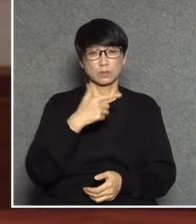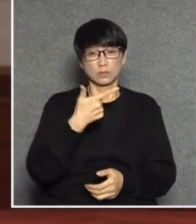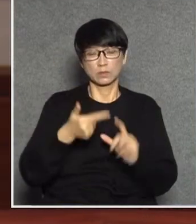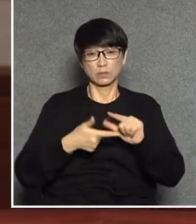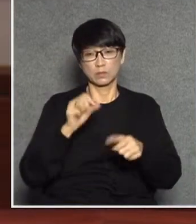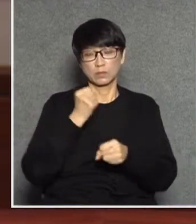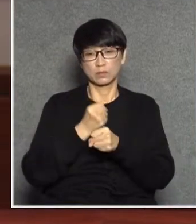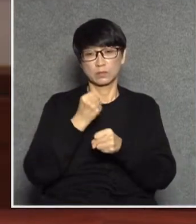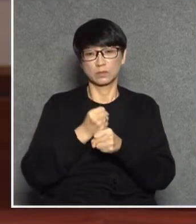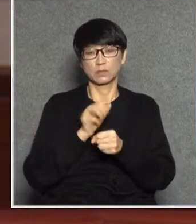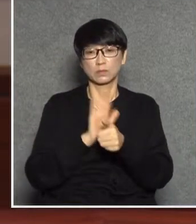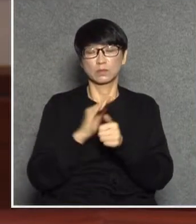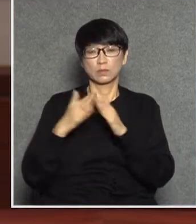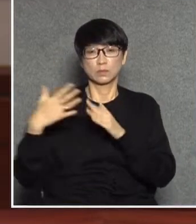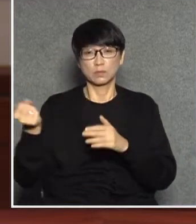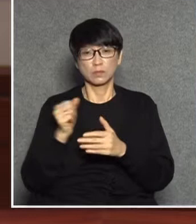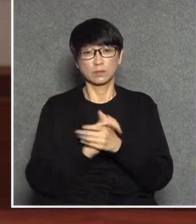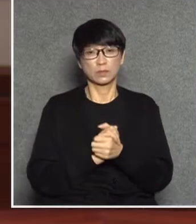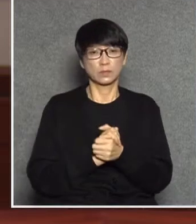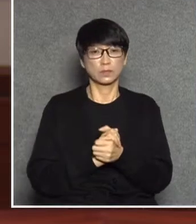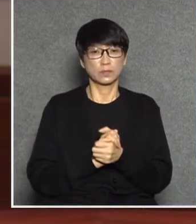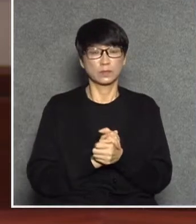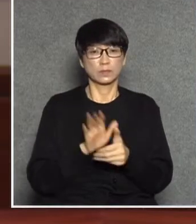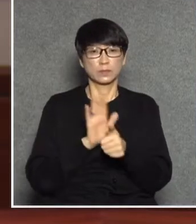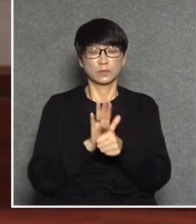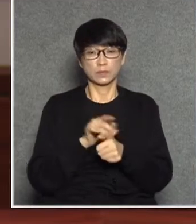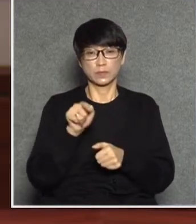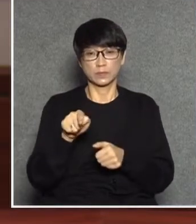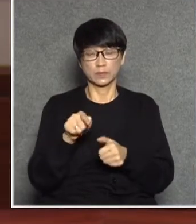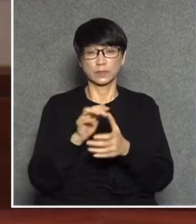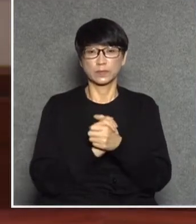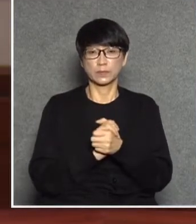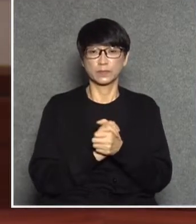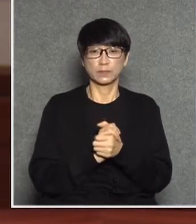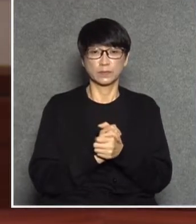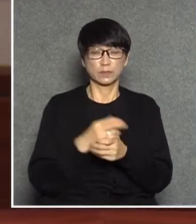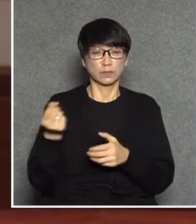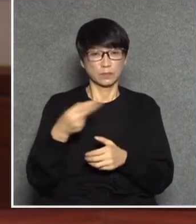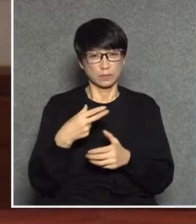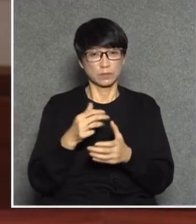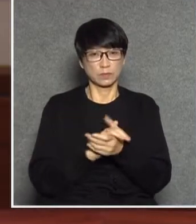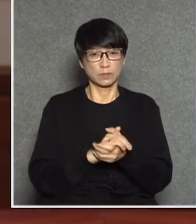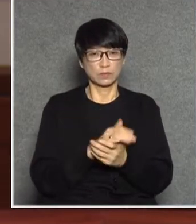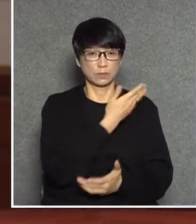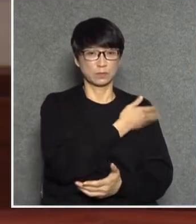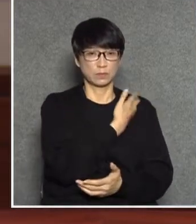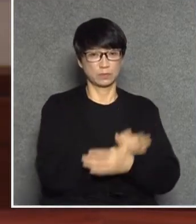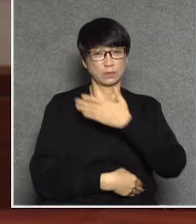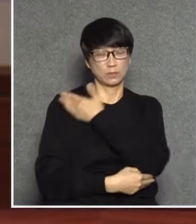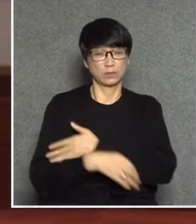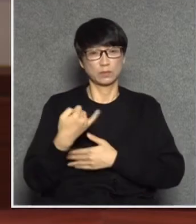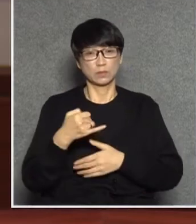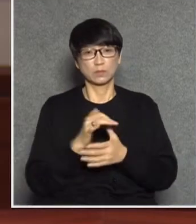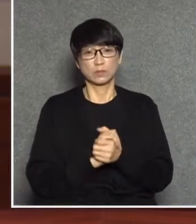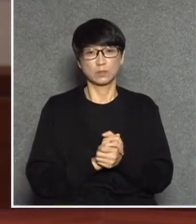正正協助到小業主去抗拒一個圍標嘅問題嘅，唔能夠再係咁樣樣喺度推卸責任，喺度咧係